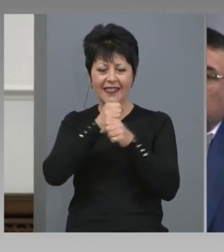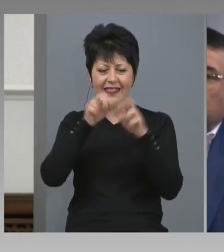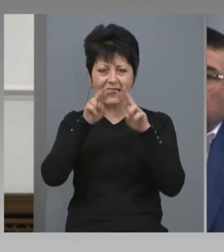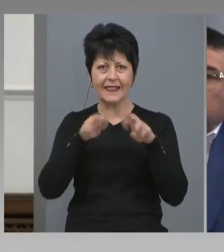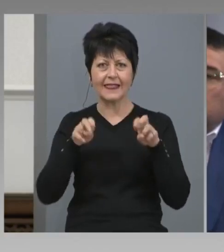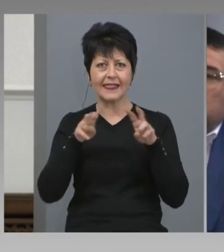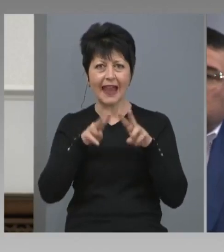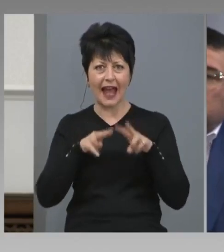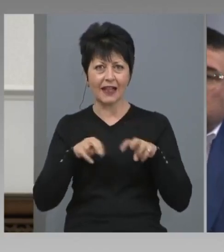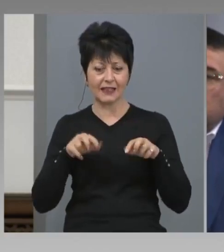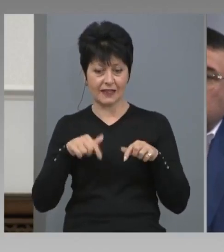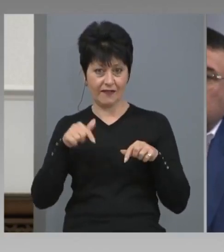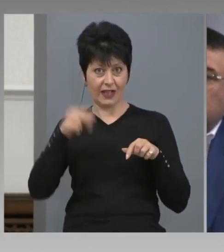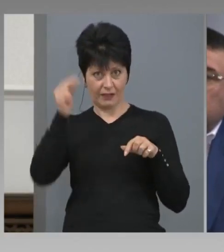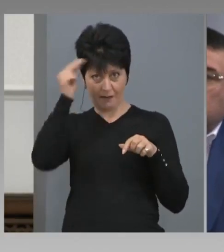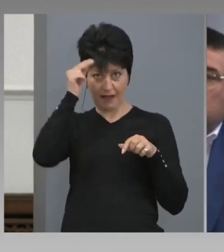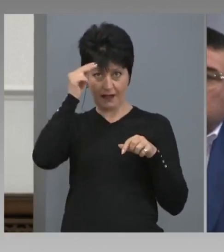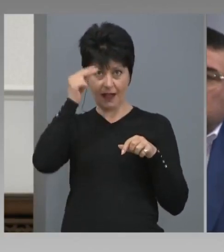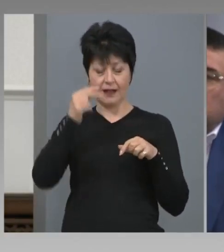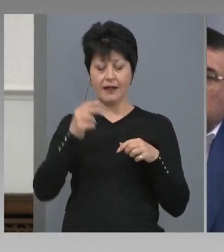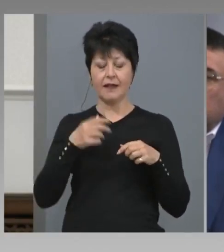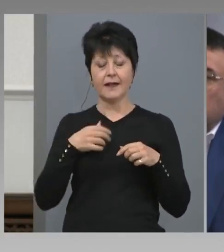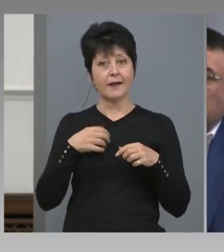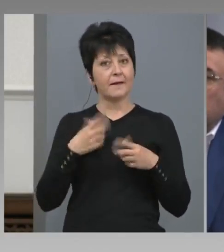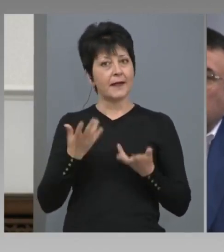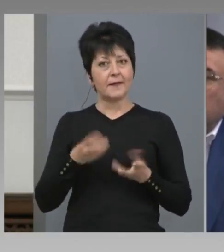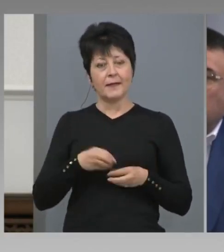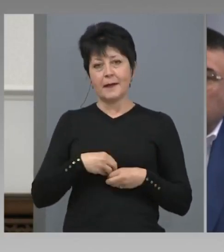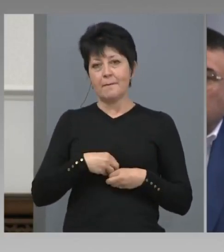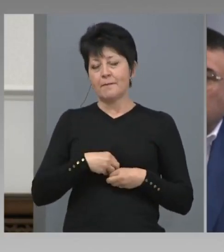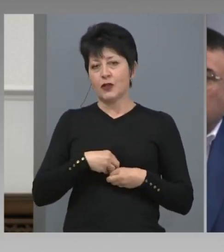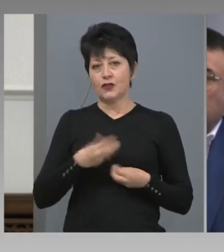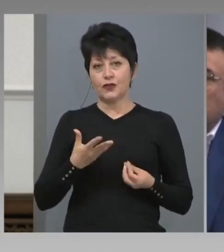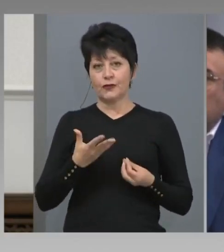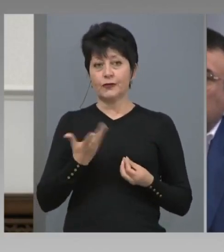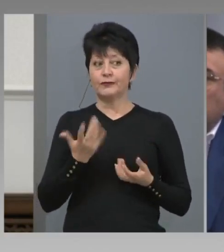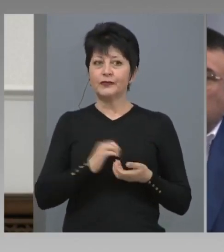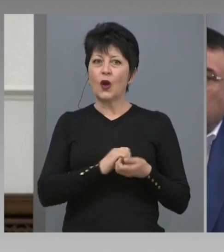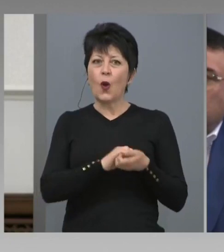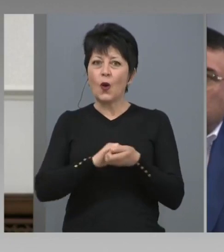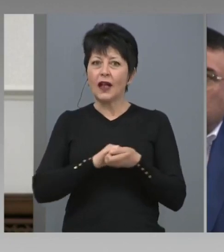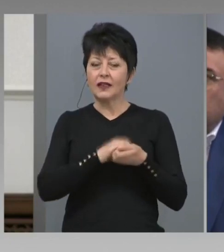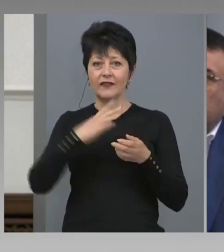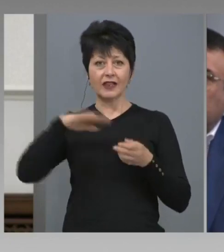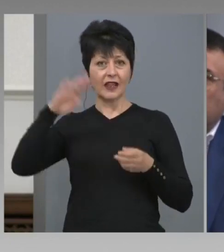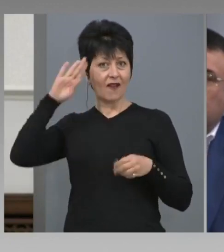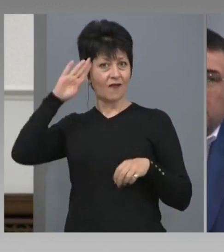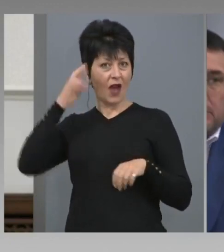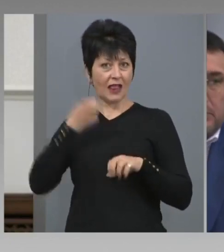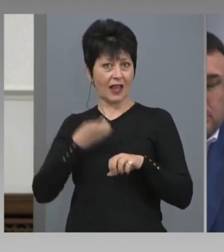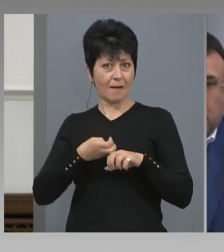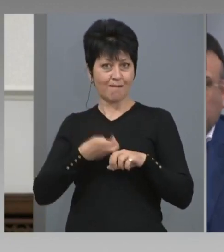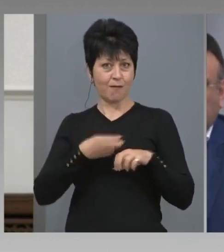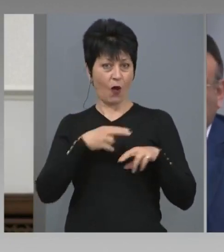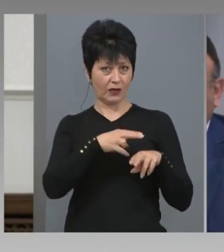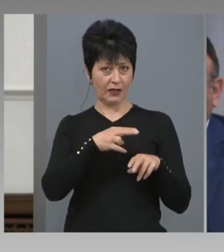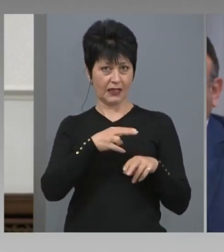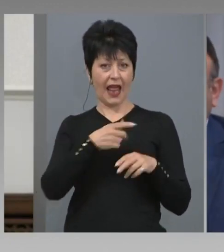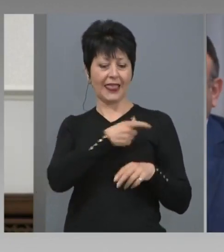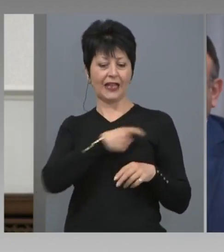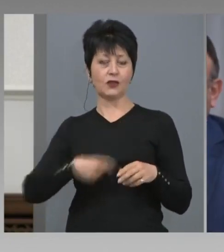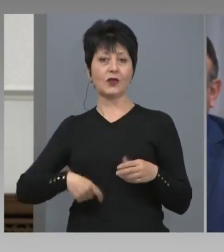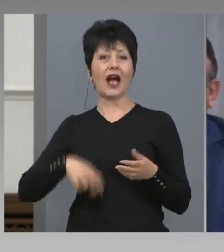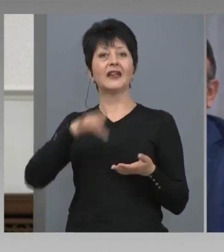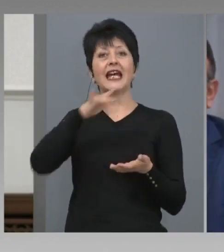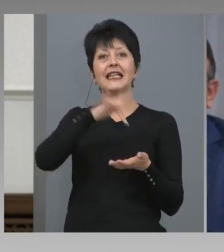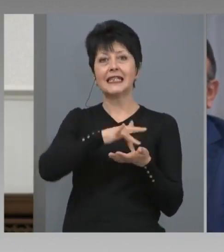аз така ми става мъчно, защото колективите и във военна болница, в националния център са